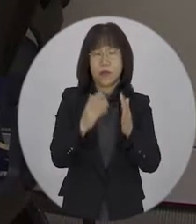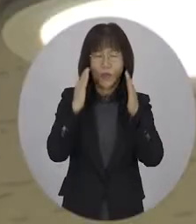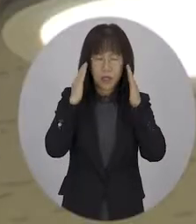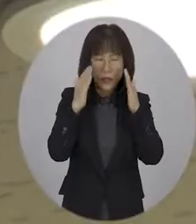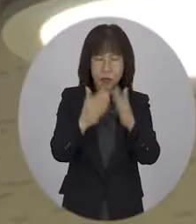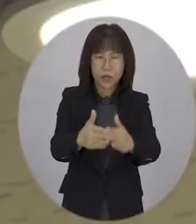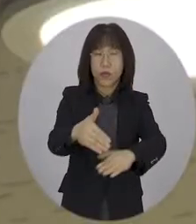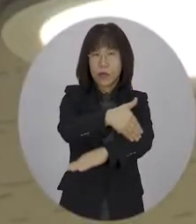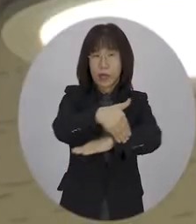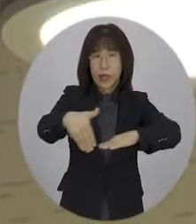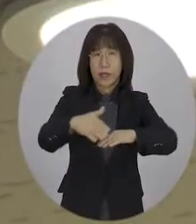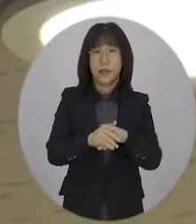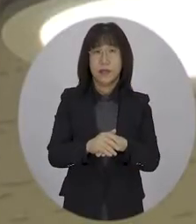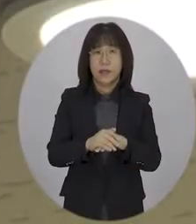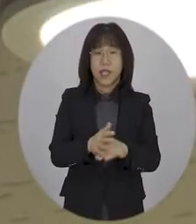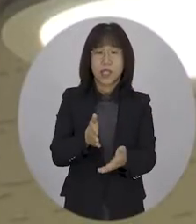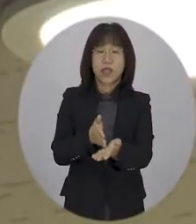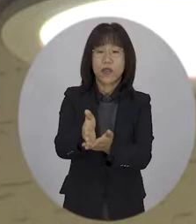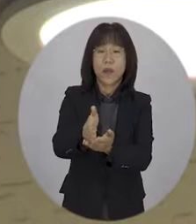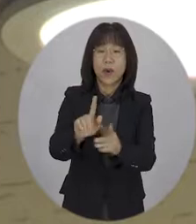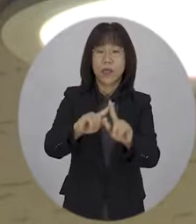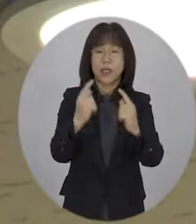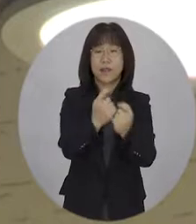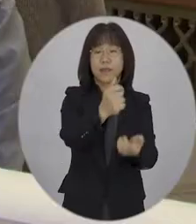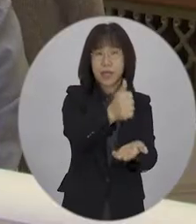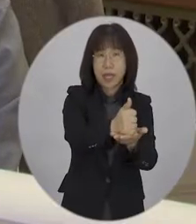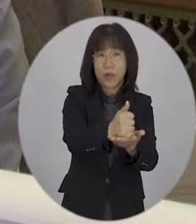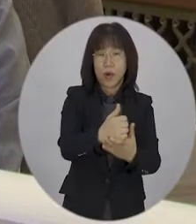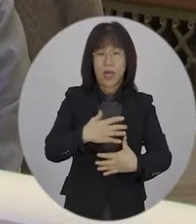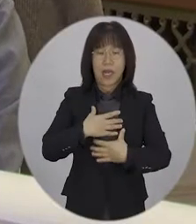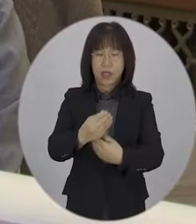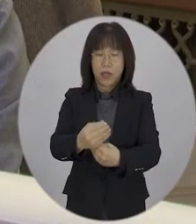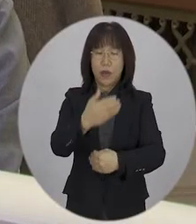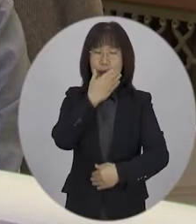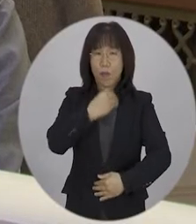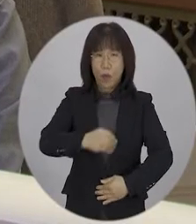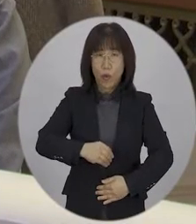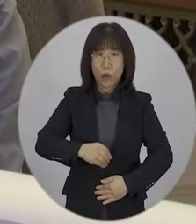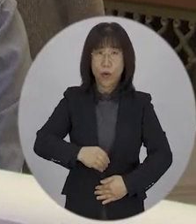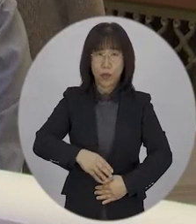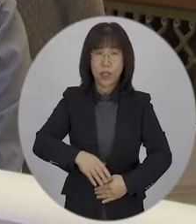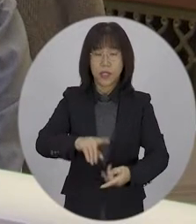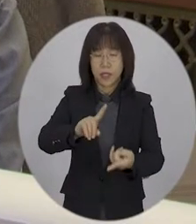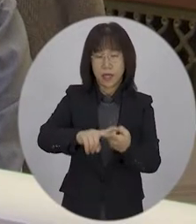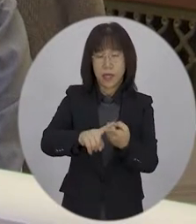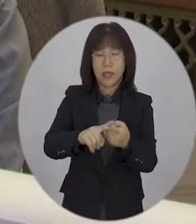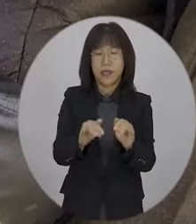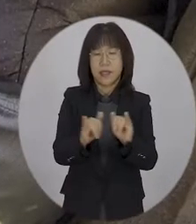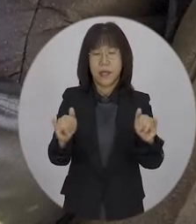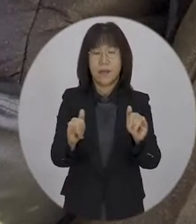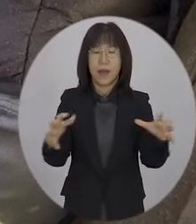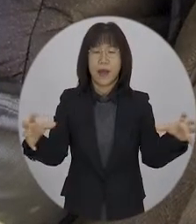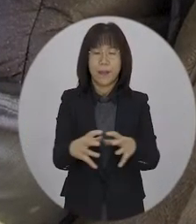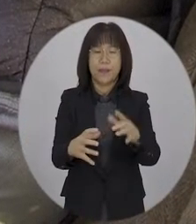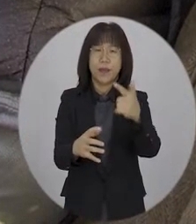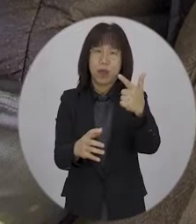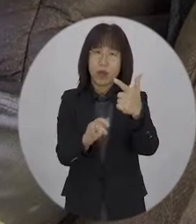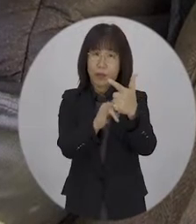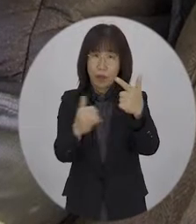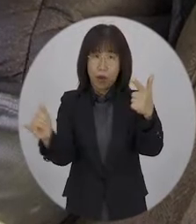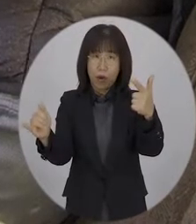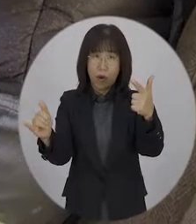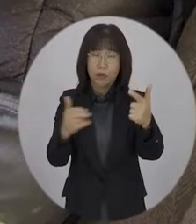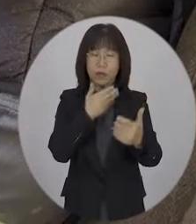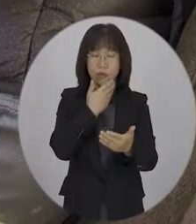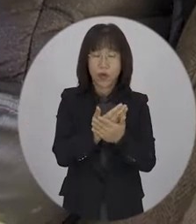했습니다 전담 조직 은 팀장과 안전관리자 복원 관리자 등 6명으로 구성 되며 중대 제의